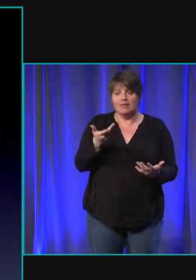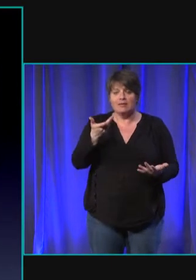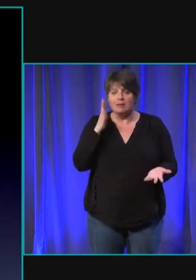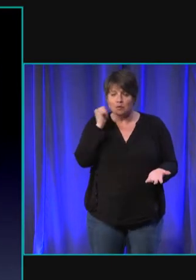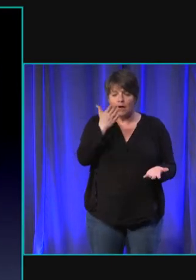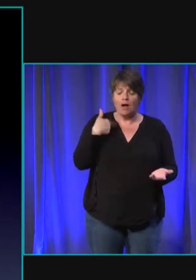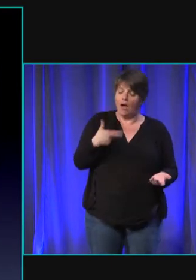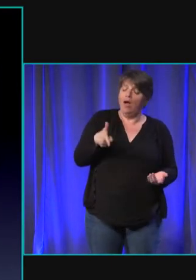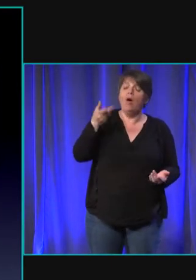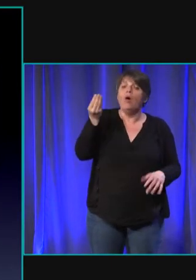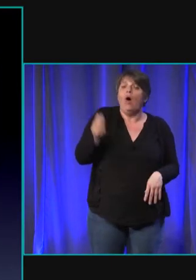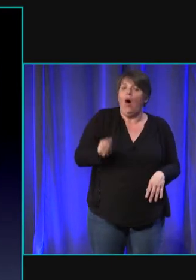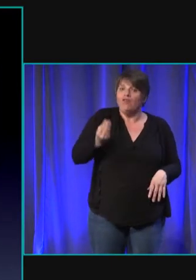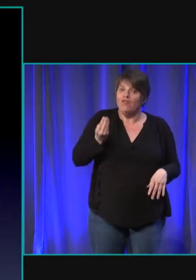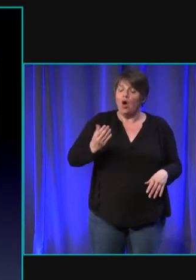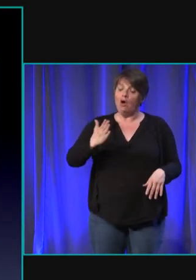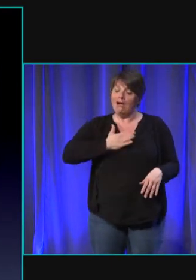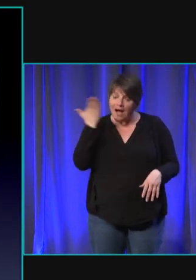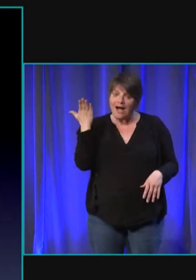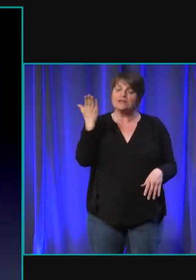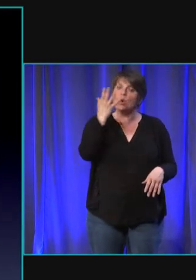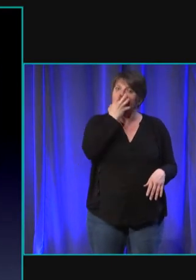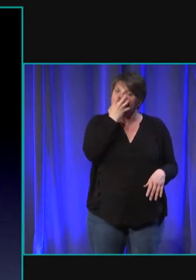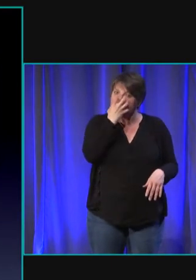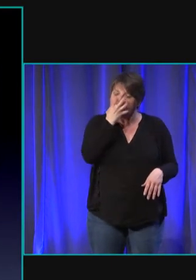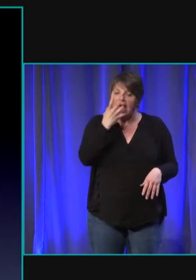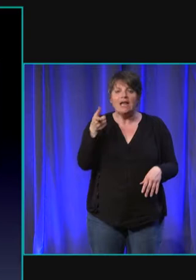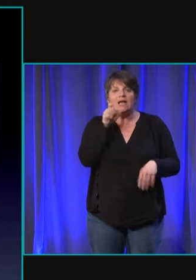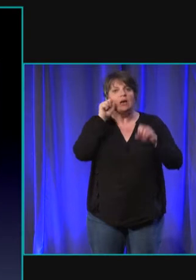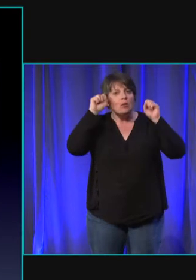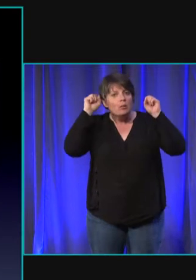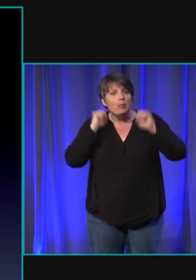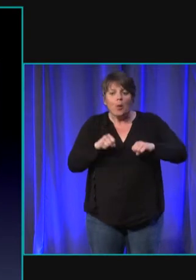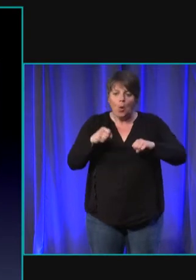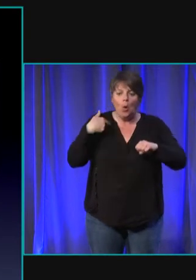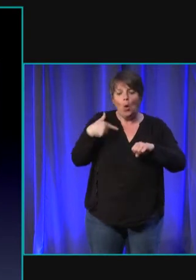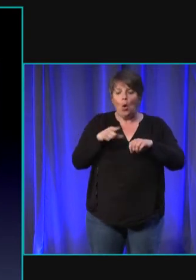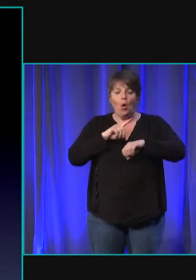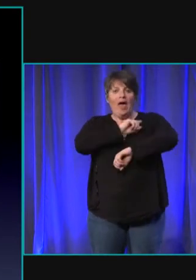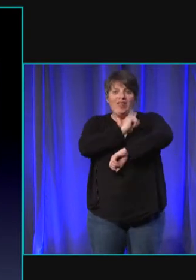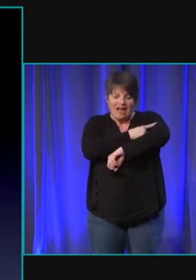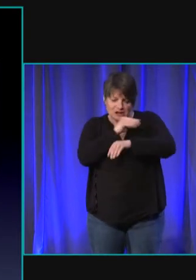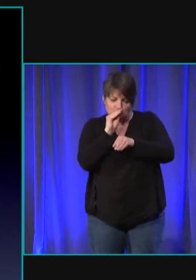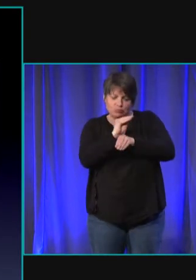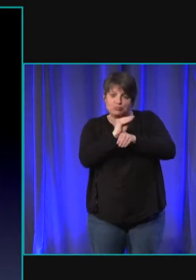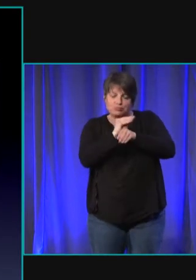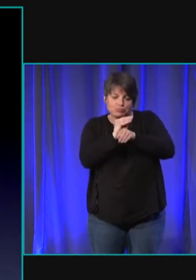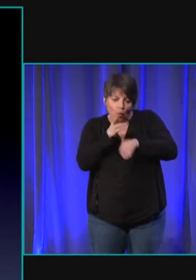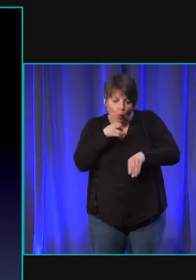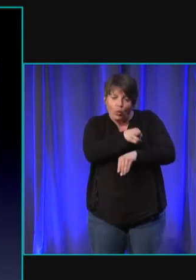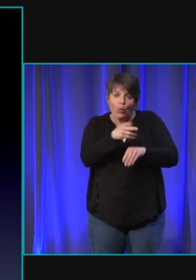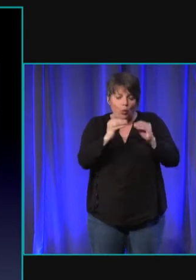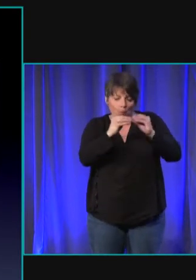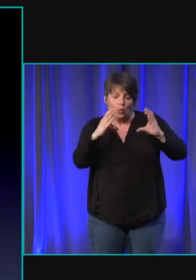que l'enfant lui est capable, grâce à l'oxygène, de reformer plus vite ces substrats énergétiques dont le muscle a besoin pour reformer